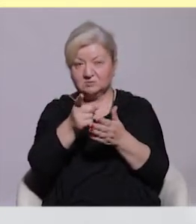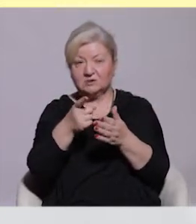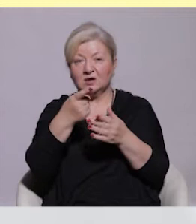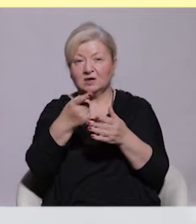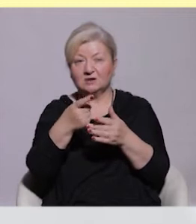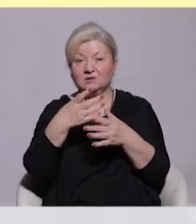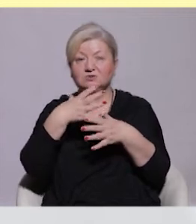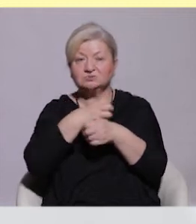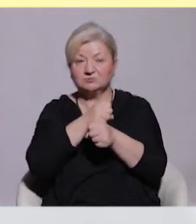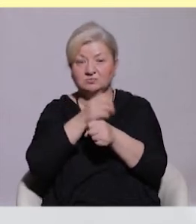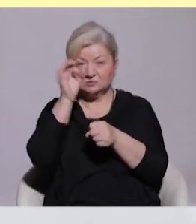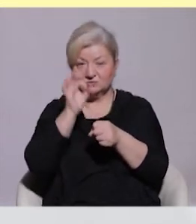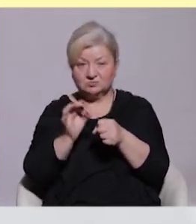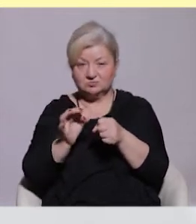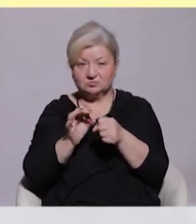სიხშირე.